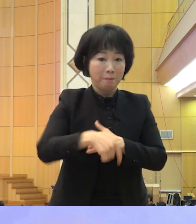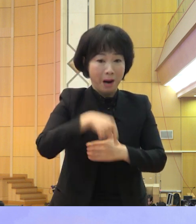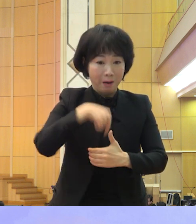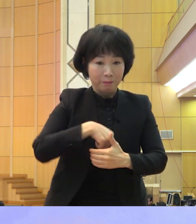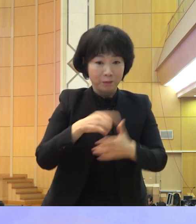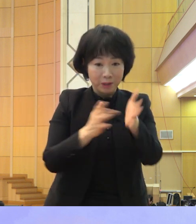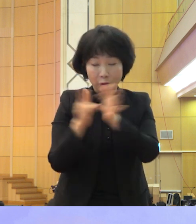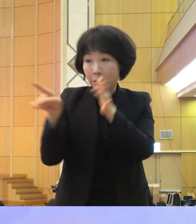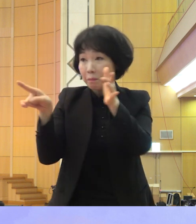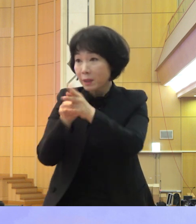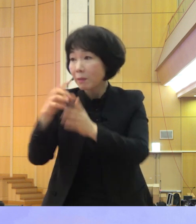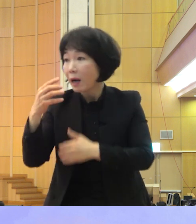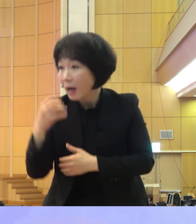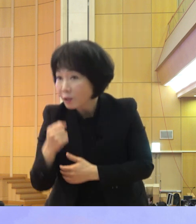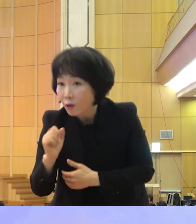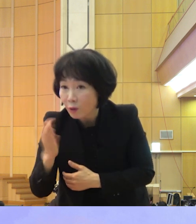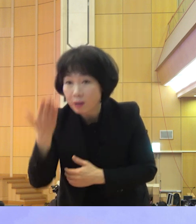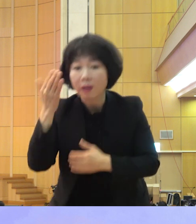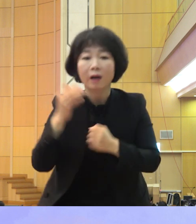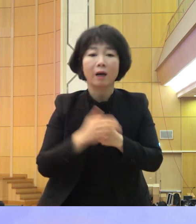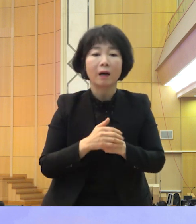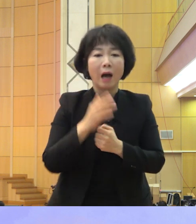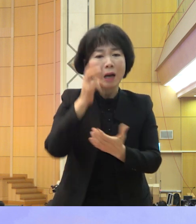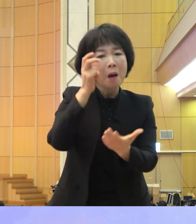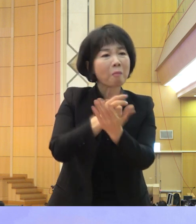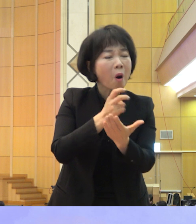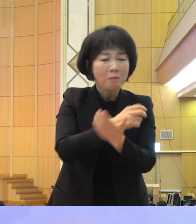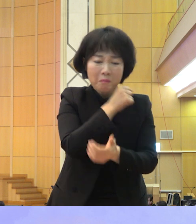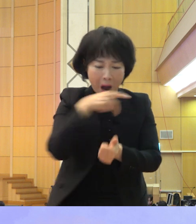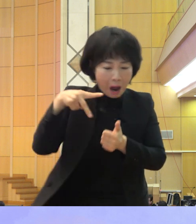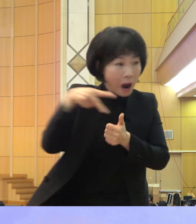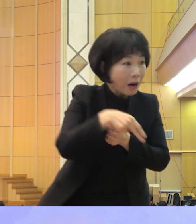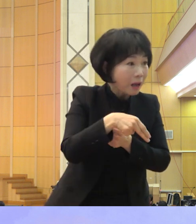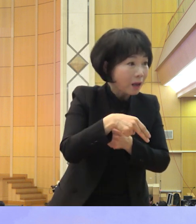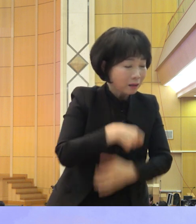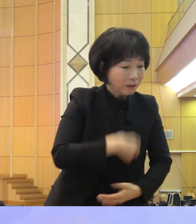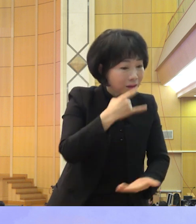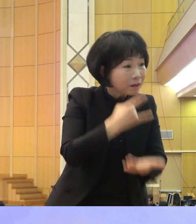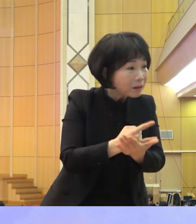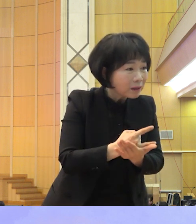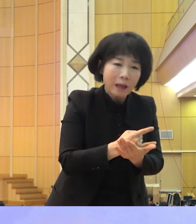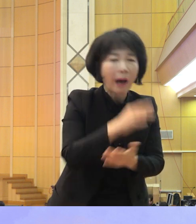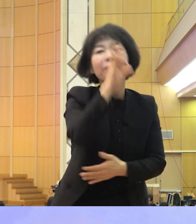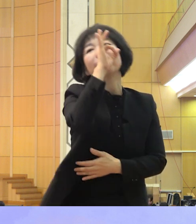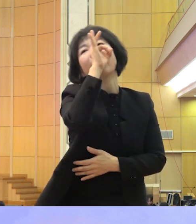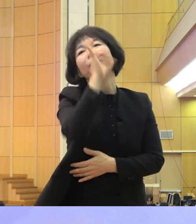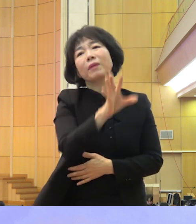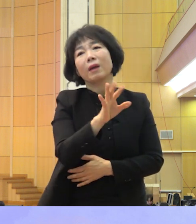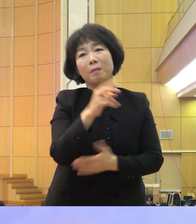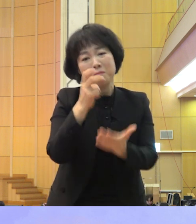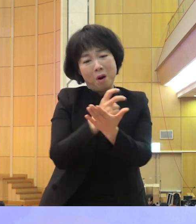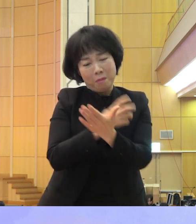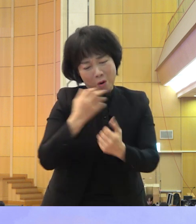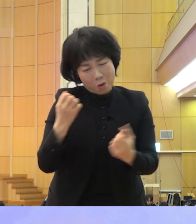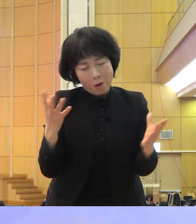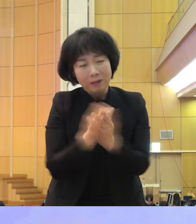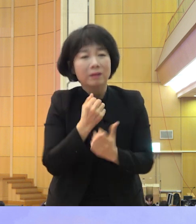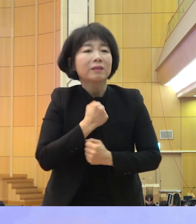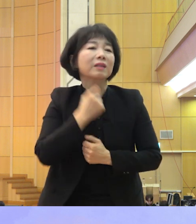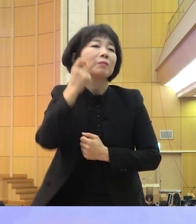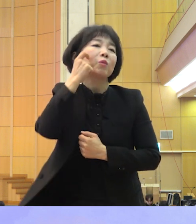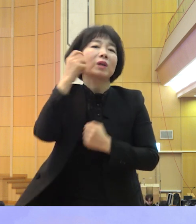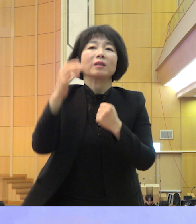의에 이르고 믿음으로 된단 말이에요. 율법이나 할례 받아가지고 의인 될 사람 아무도 없어요. 왜? 율법을 다 지키면 의인 되는데 율법을 다 못